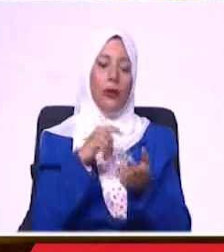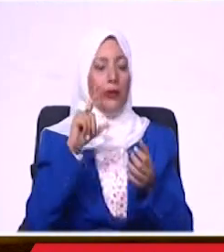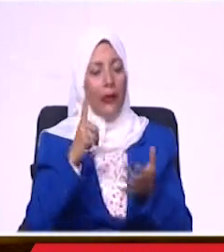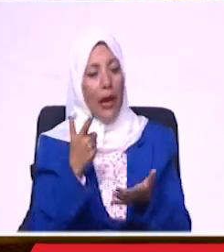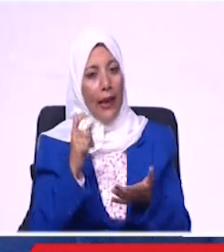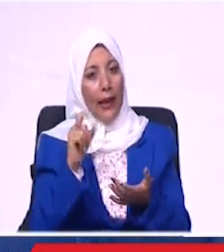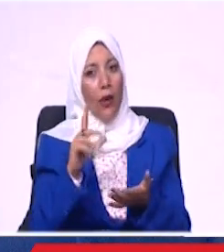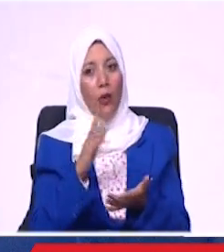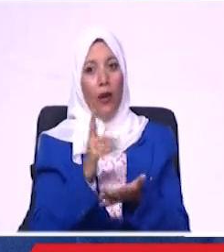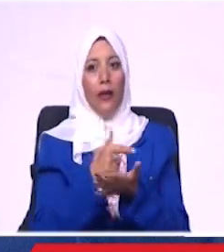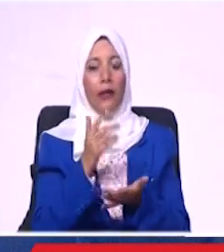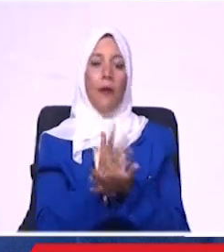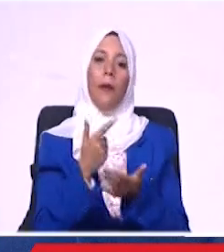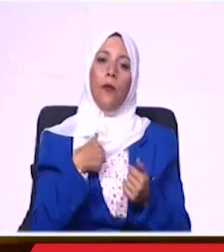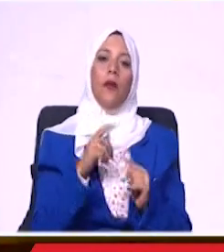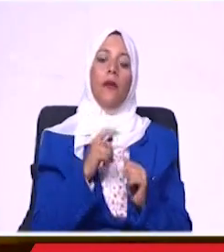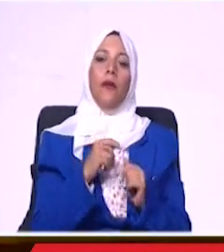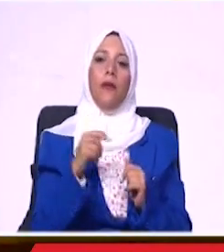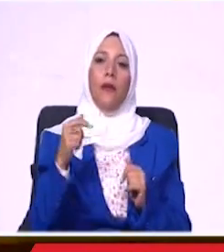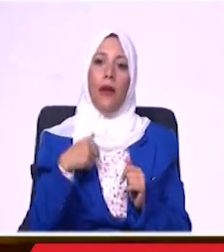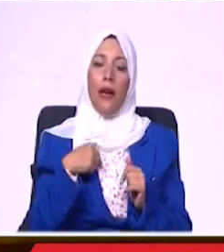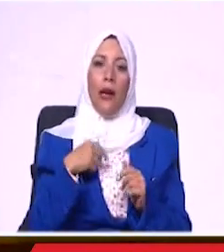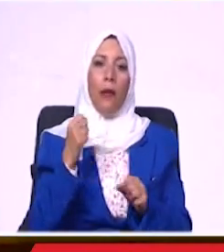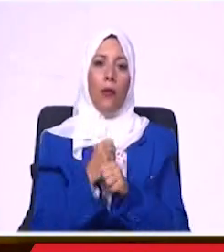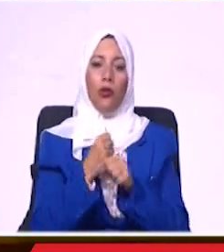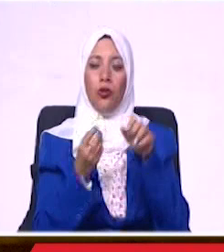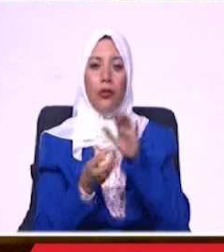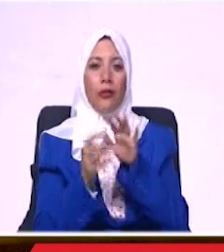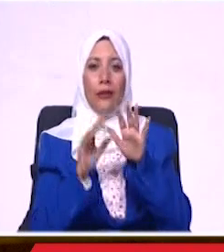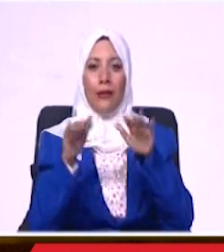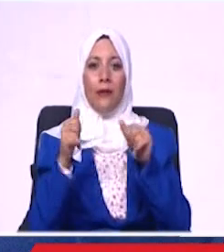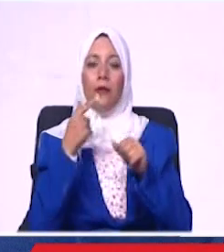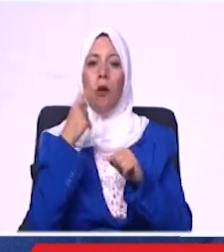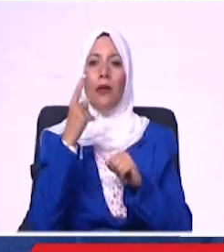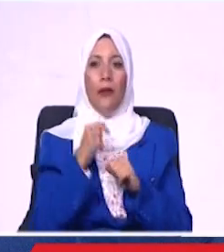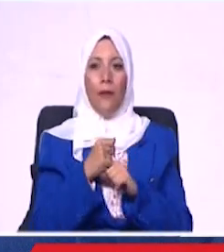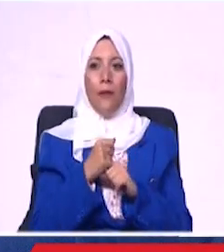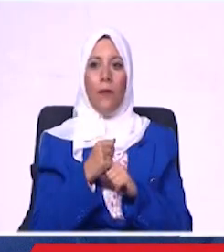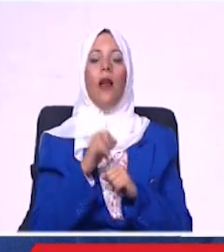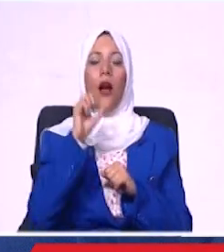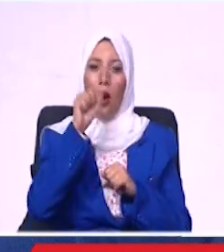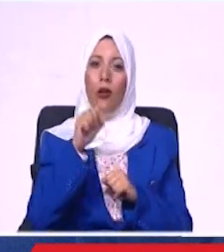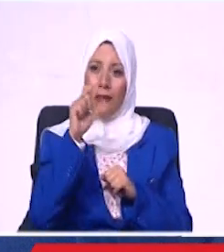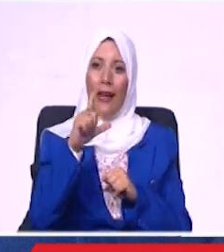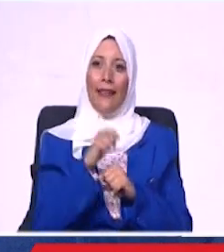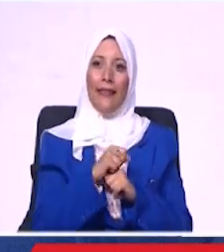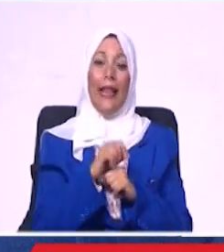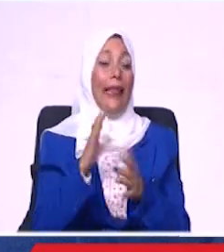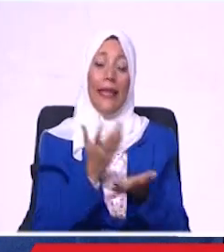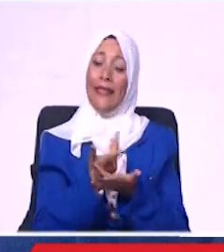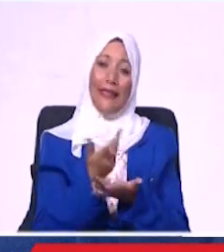ليه او غلط ليه. اوكي. انا ما كملتش الجامعه وسبتها من اول سنه. ايوه صح.